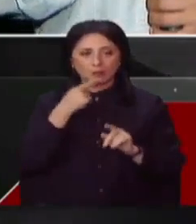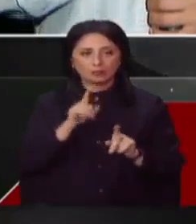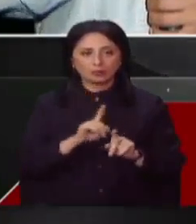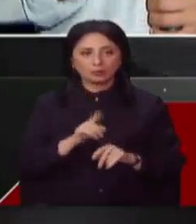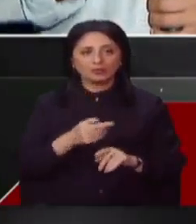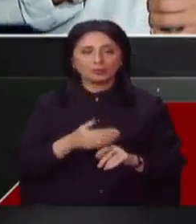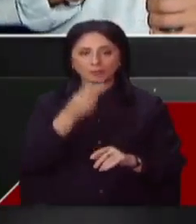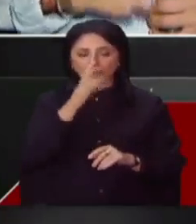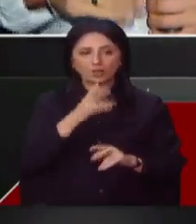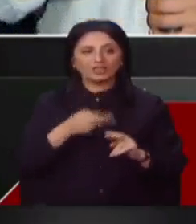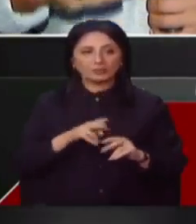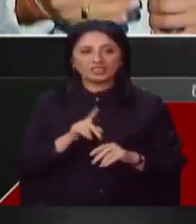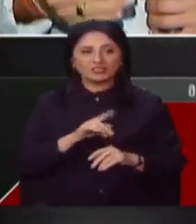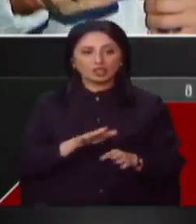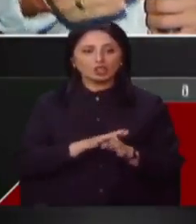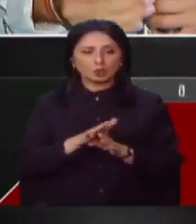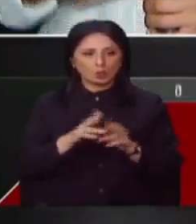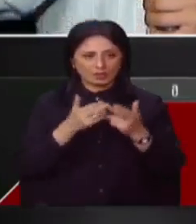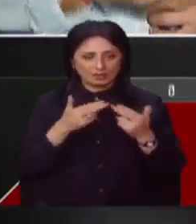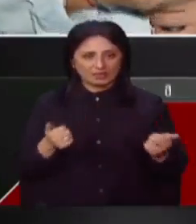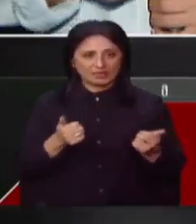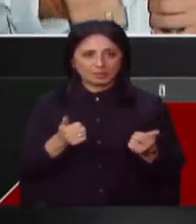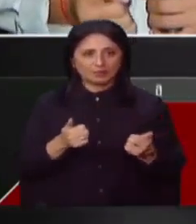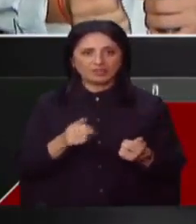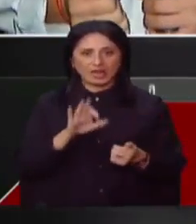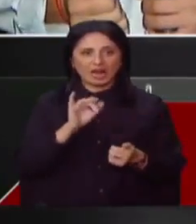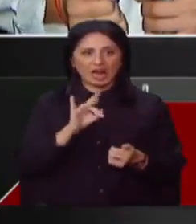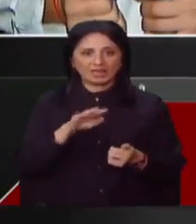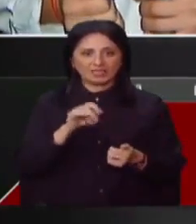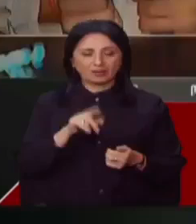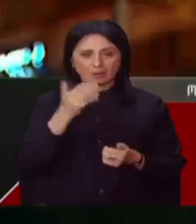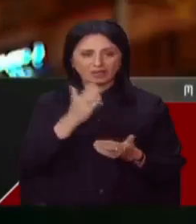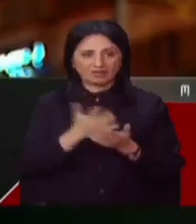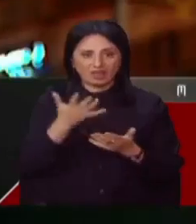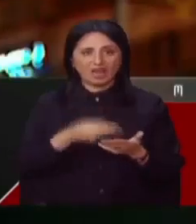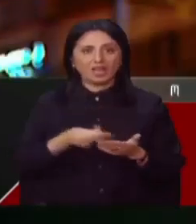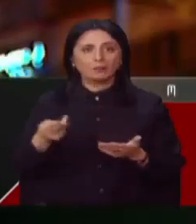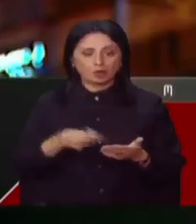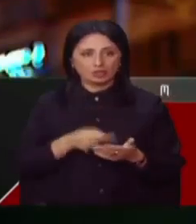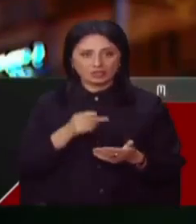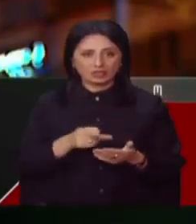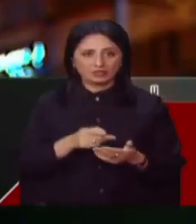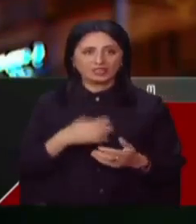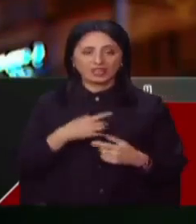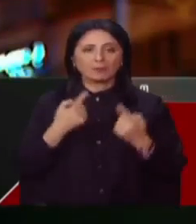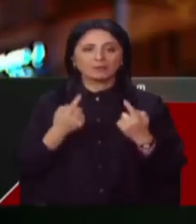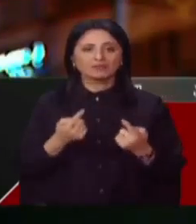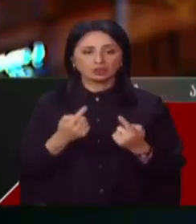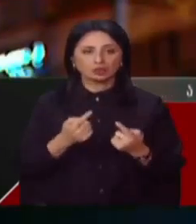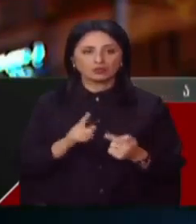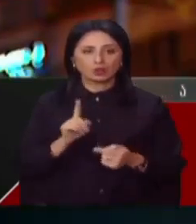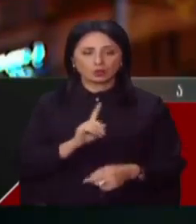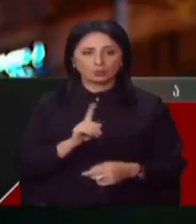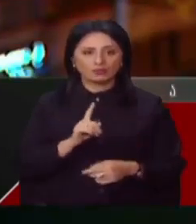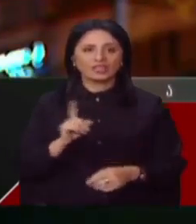რომ მიუხედავად იმისა, რომ სრულად იზიარებენ იმ კარტიას, რომელზეც მათ აქვთ ხელი მოწერილი, მნიშვნელოვანია,